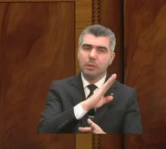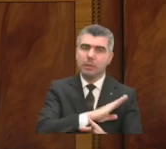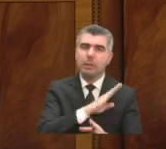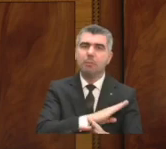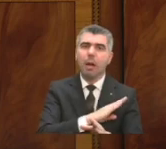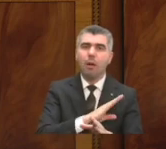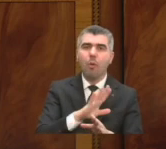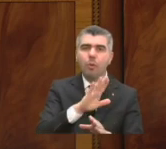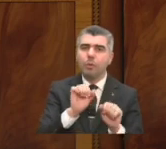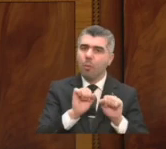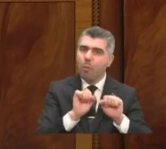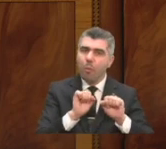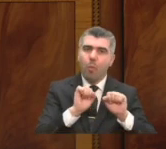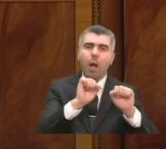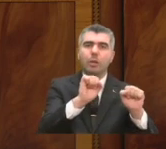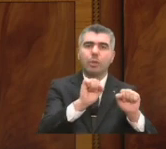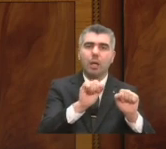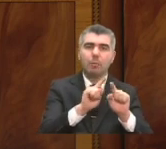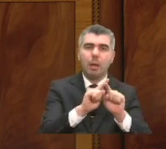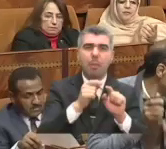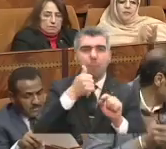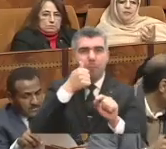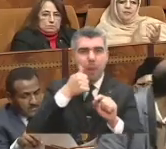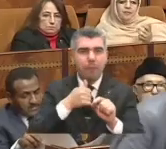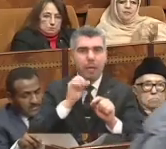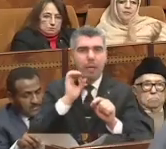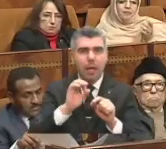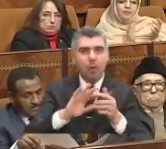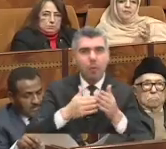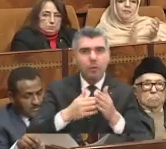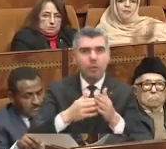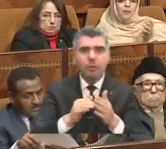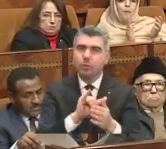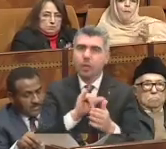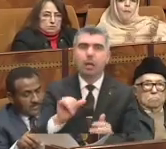في مواجهات كل الإساءات والمناورات المغرضة،